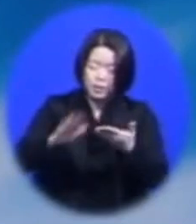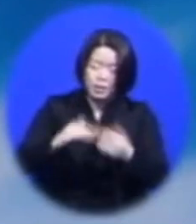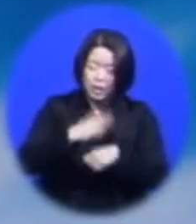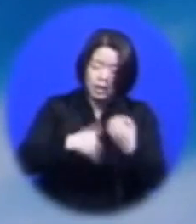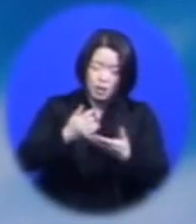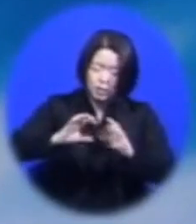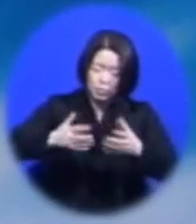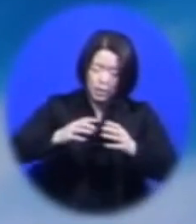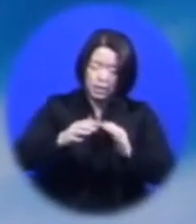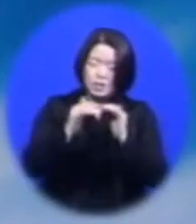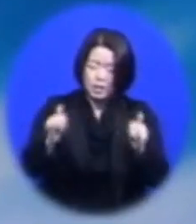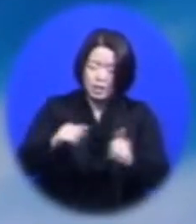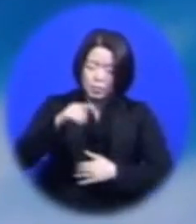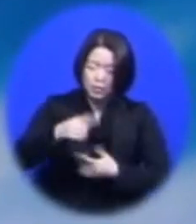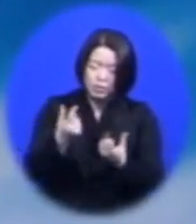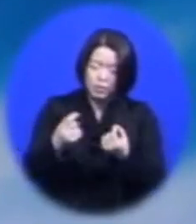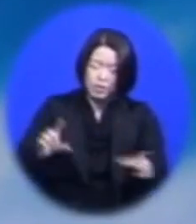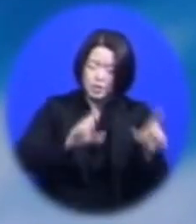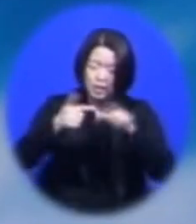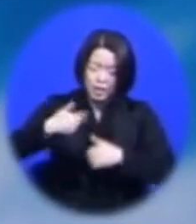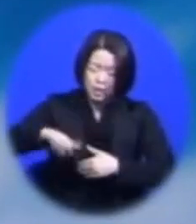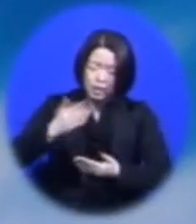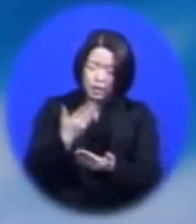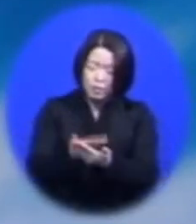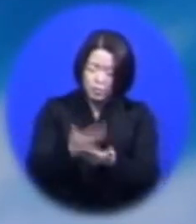나라 백성으로 그렇게 살아가게 해주소서.